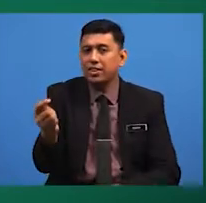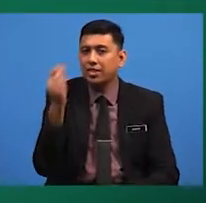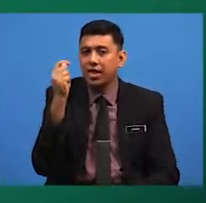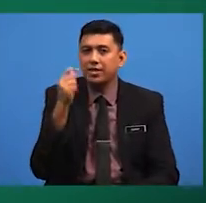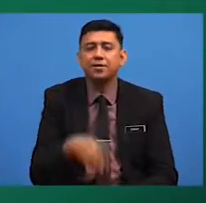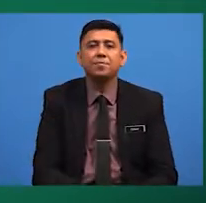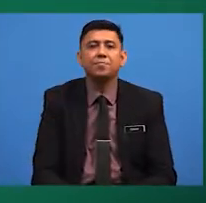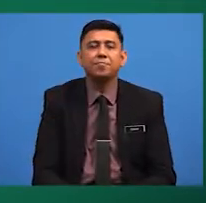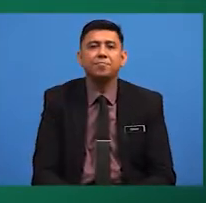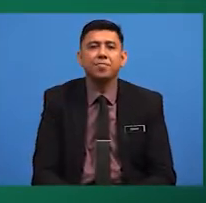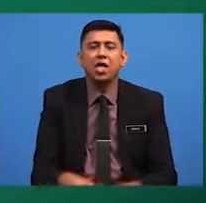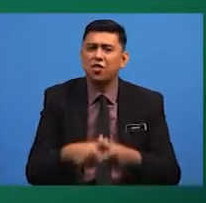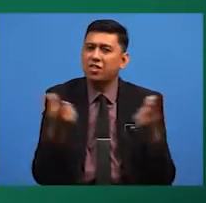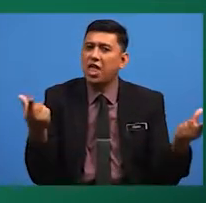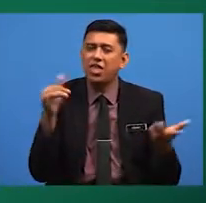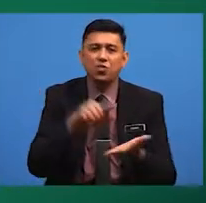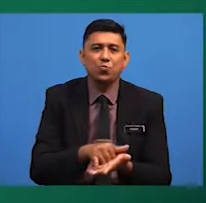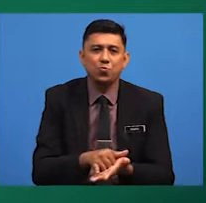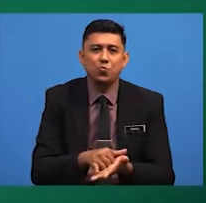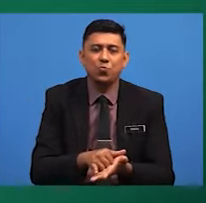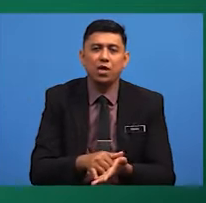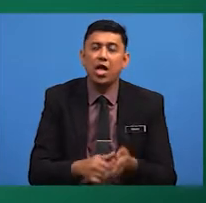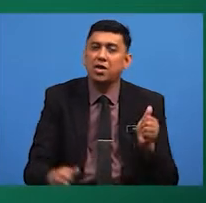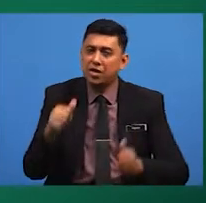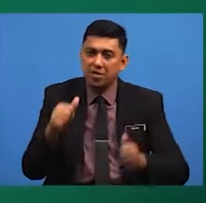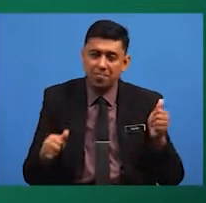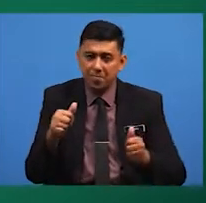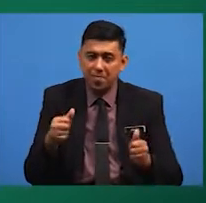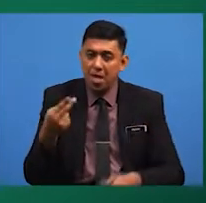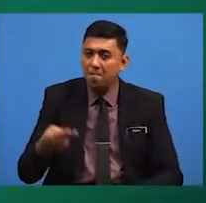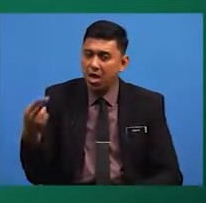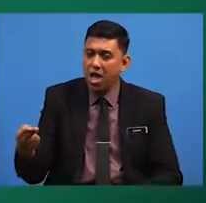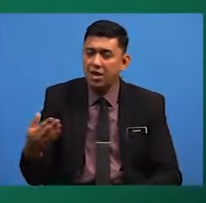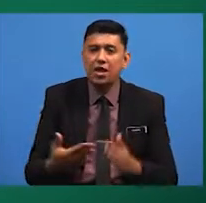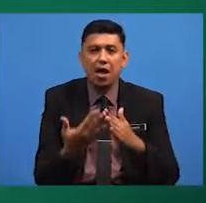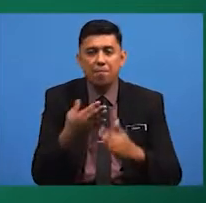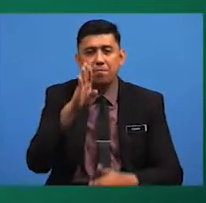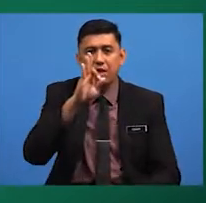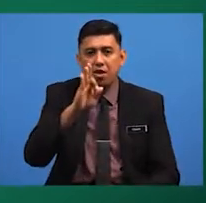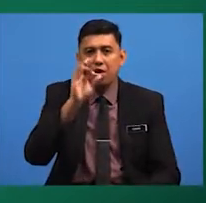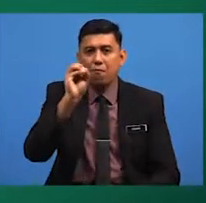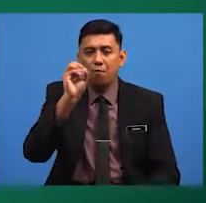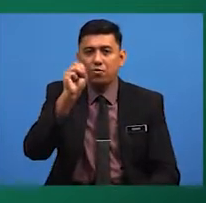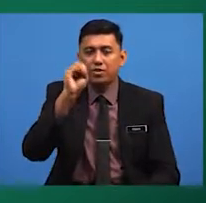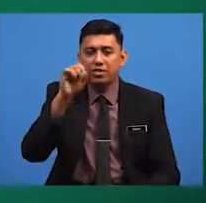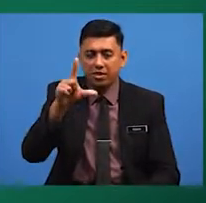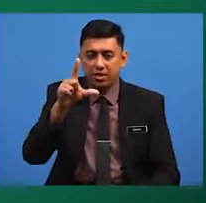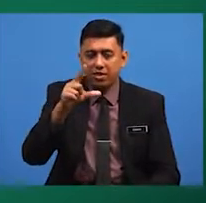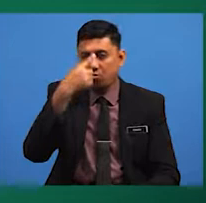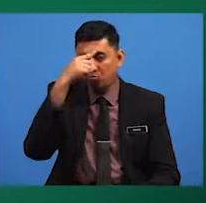tenaga selain daripada itu kendaraan menggunakan bahan aki fosil untuk bergerak